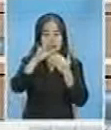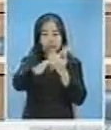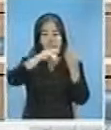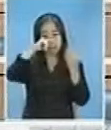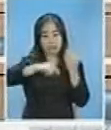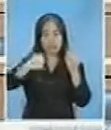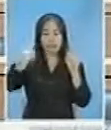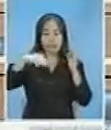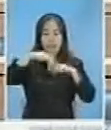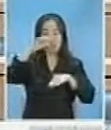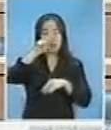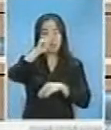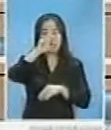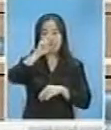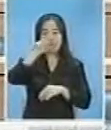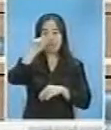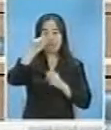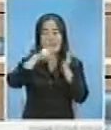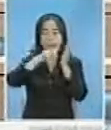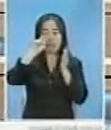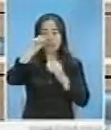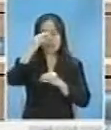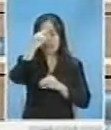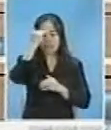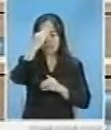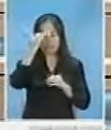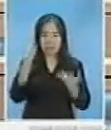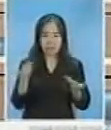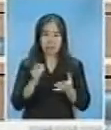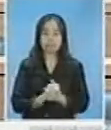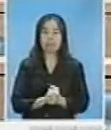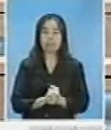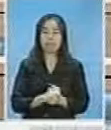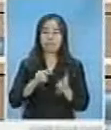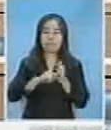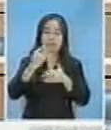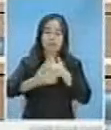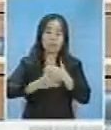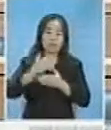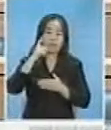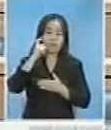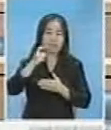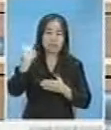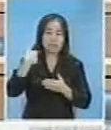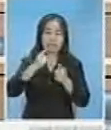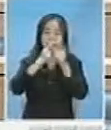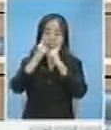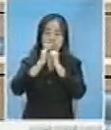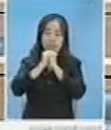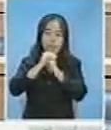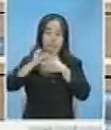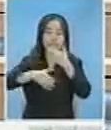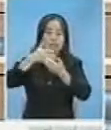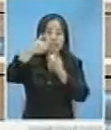มาณ 200,000 ตันแล้วไปบอกเขาทำไมอ่ะครับมี 200,000 ตันขายไม่ได้อยู่ครับไปเจรจากับจีนขายได้เท่าไ